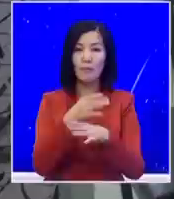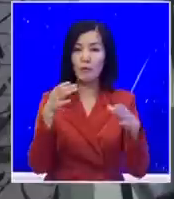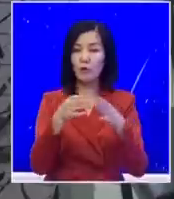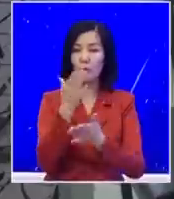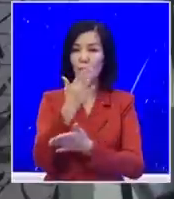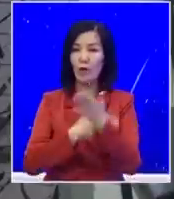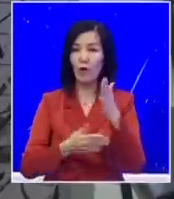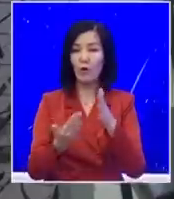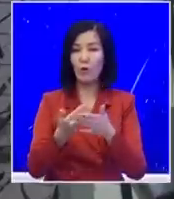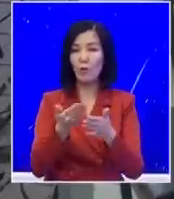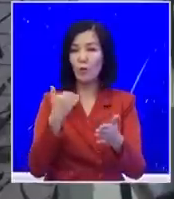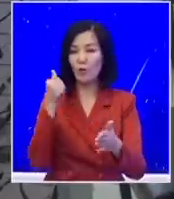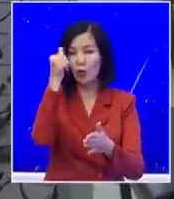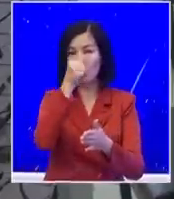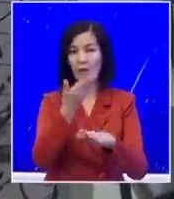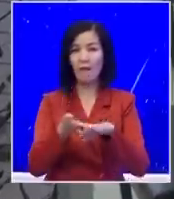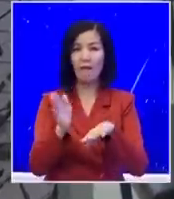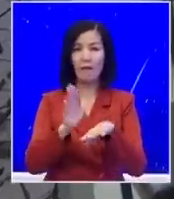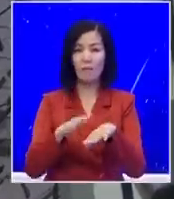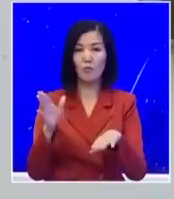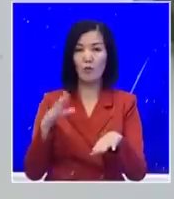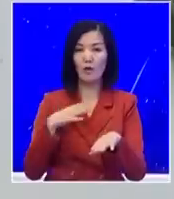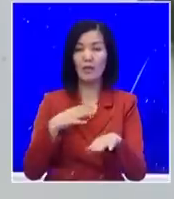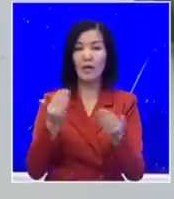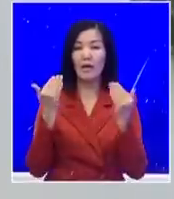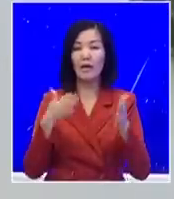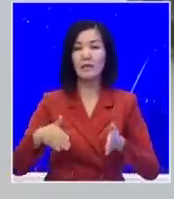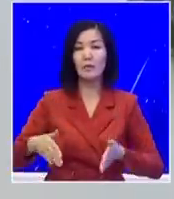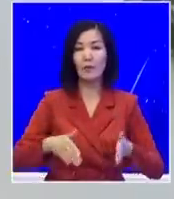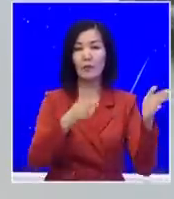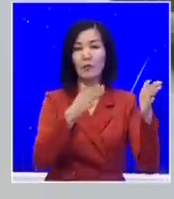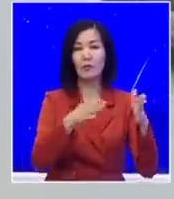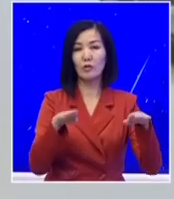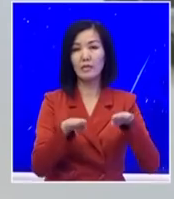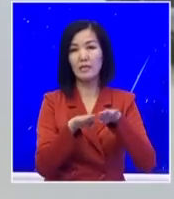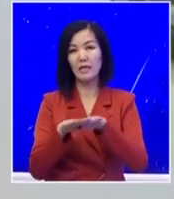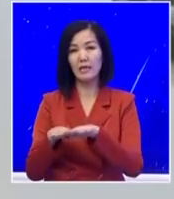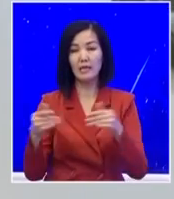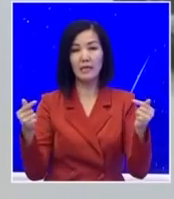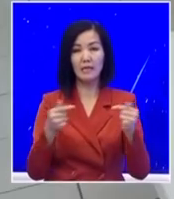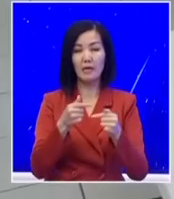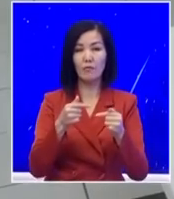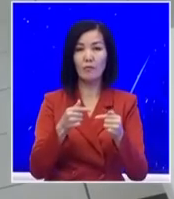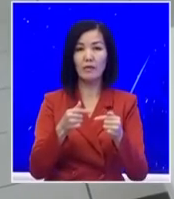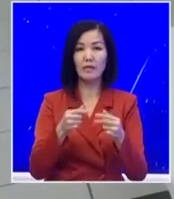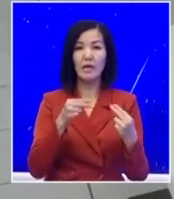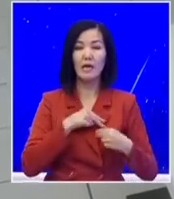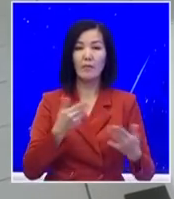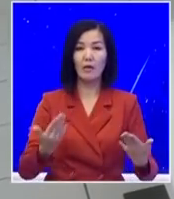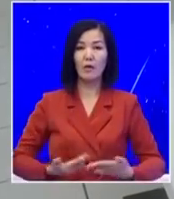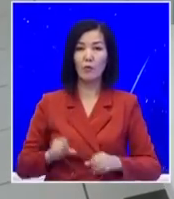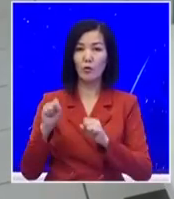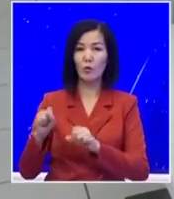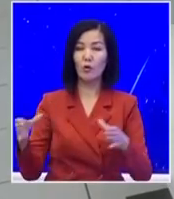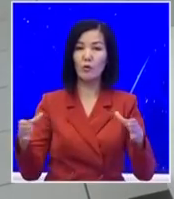бұл ғимаратқа кіріп шығу қиын болған. Офтальмологиялық орталық пандусы стандартқа сай емес болғандықтан еңбек әлеуметтік қорғау